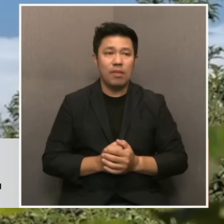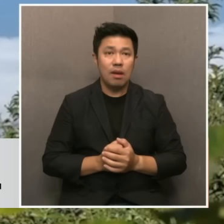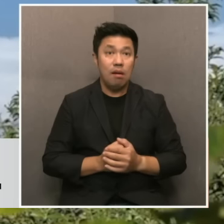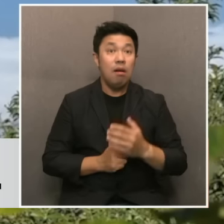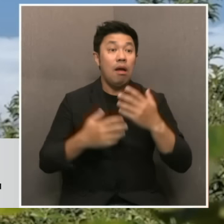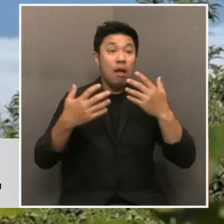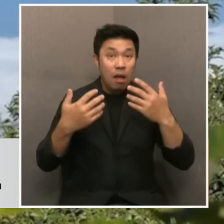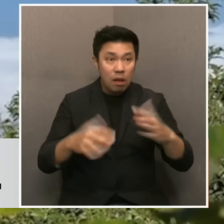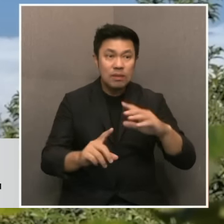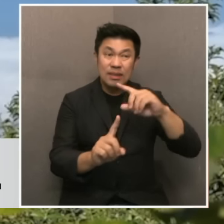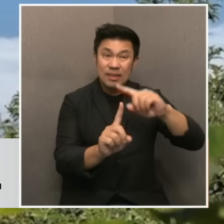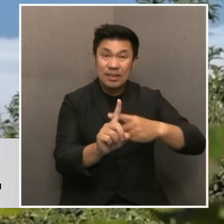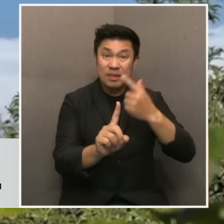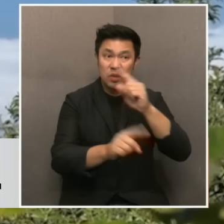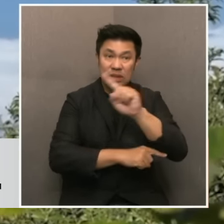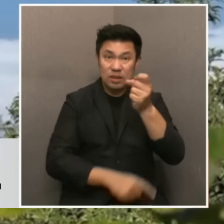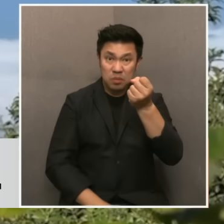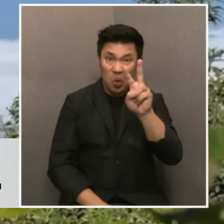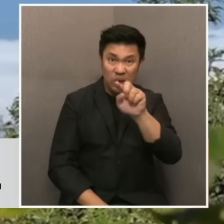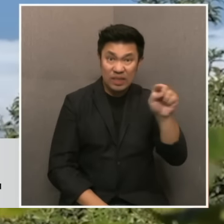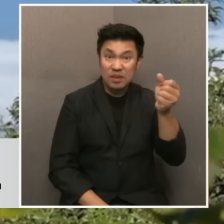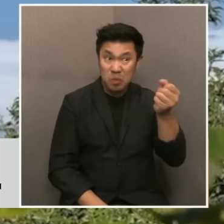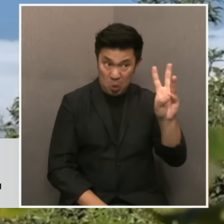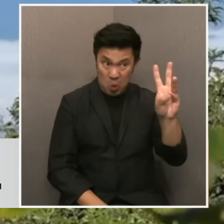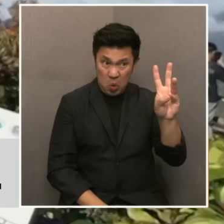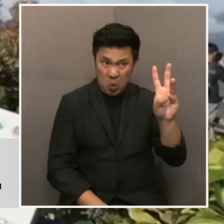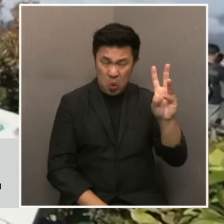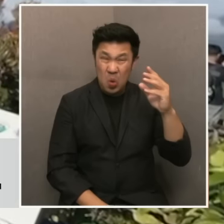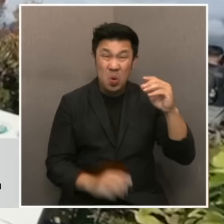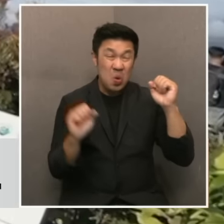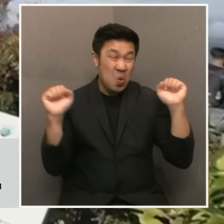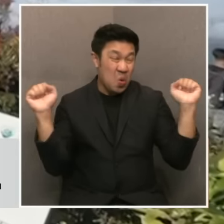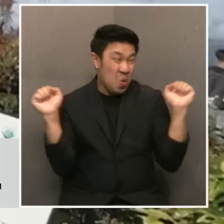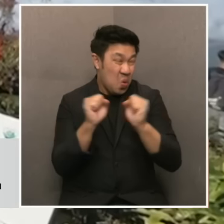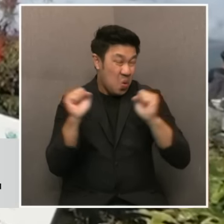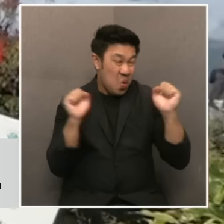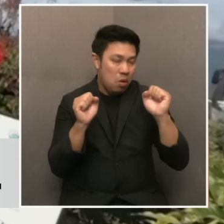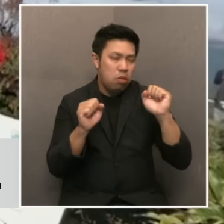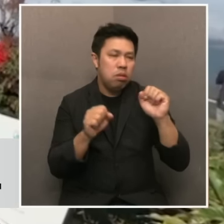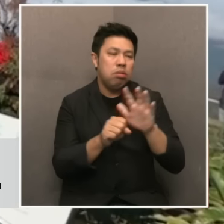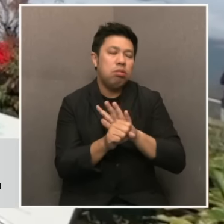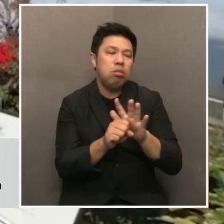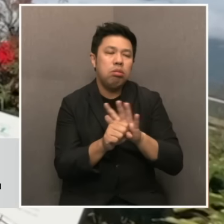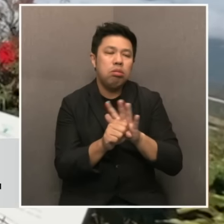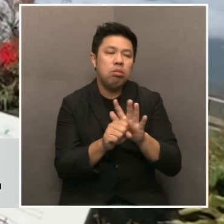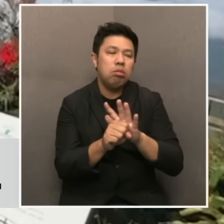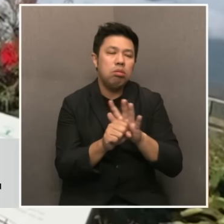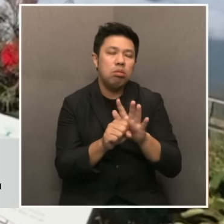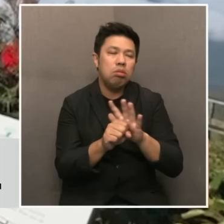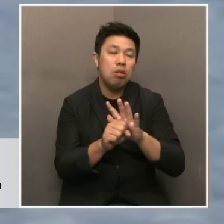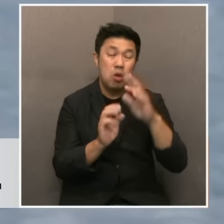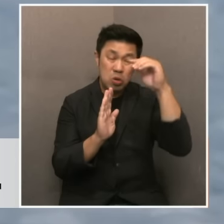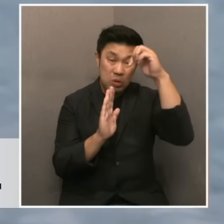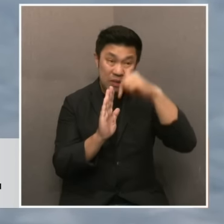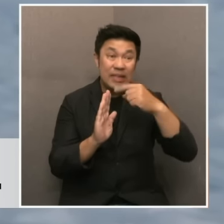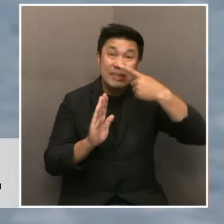จากนั้ในช่วง 12 ถึง 16 พฤษจิกายนมวนอากาเย็จะเริ่มปีกำลงอ่อนลงลกษณะเช่นนี้ค่ะ ทำให้ประ